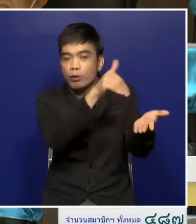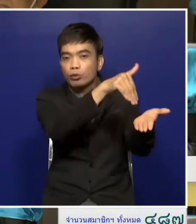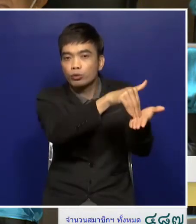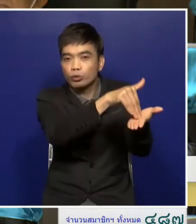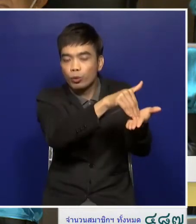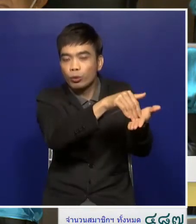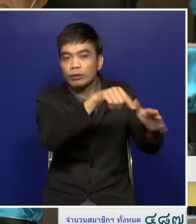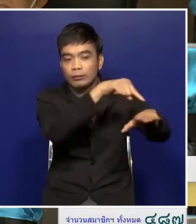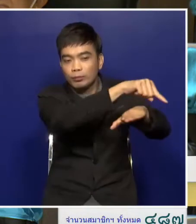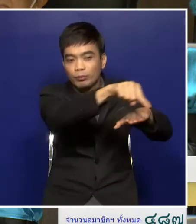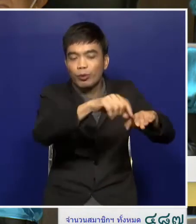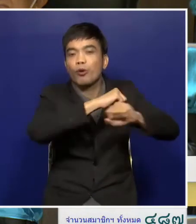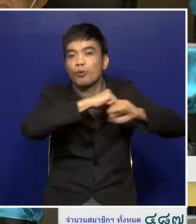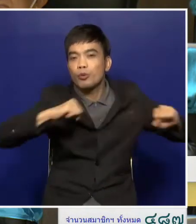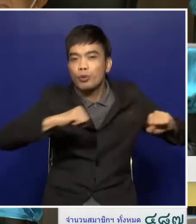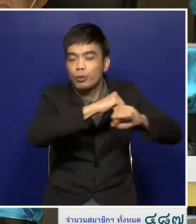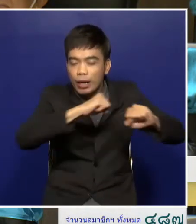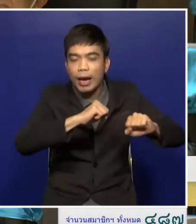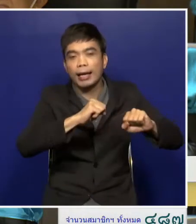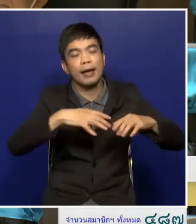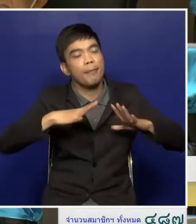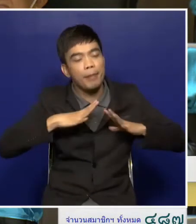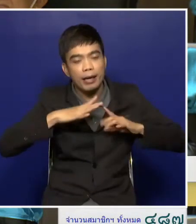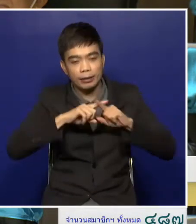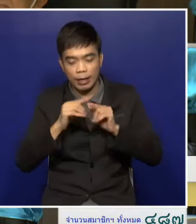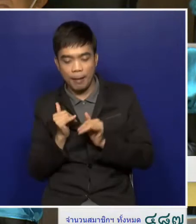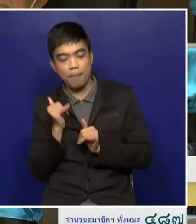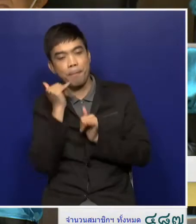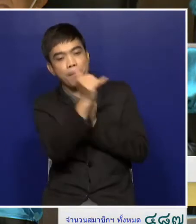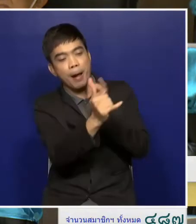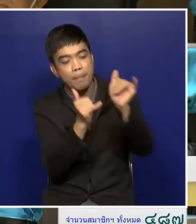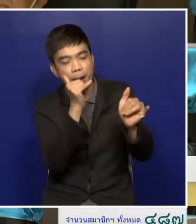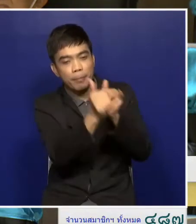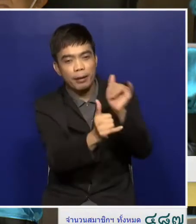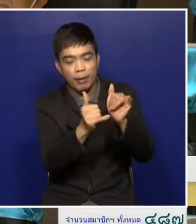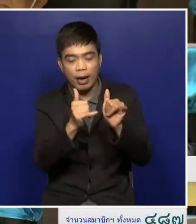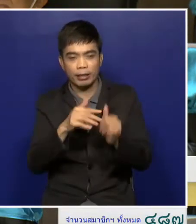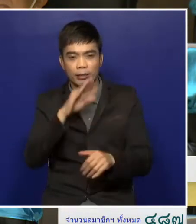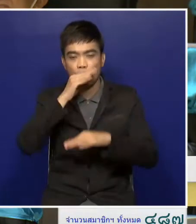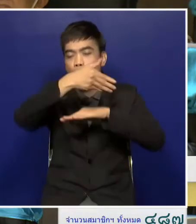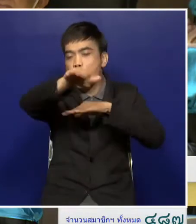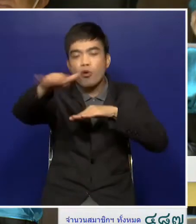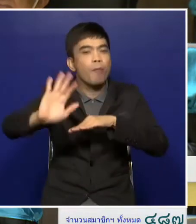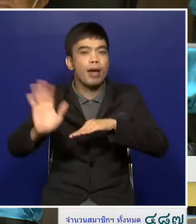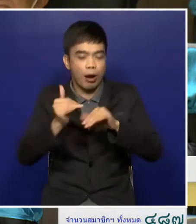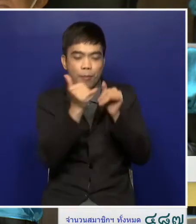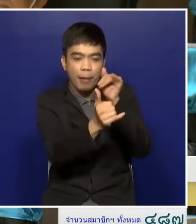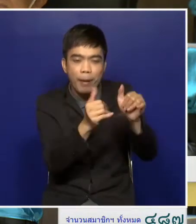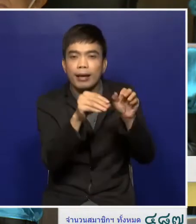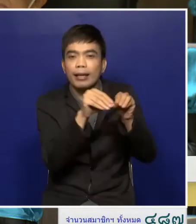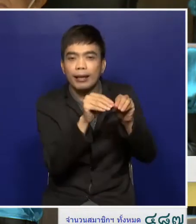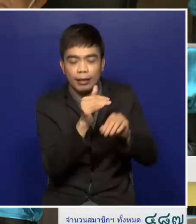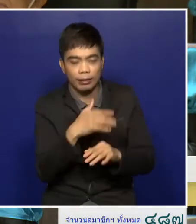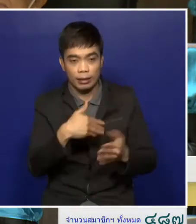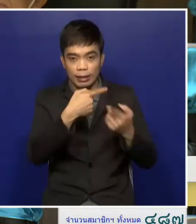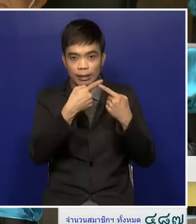ปพักผ่อนหย่อนใจและออกกำลังกายนะครับเป็นชีวิตแบบครอบครัวนะครับโดยที่ไม่ต้องออกไปใช้จ่ายอะไรมากมายแต่เนื่องจากว่าศูนย์เยา